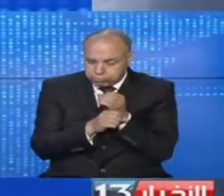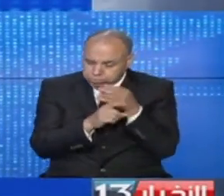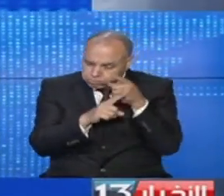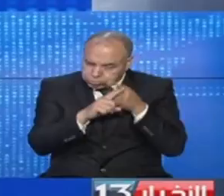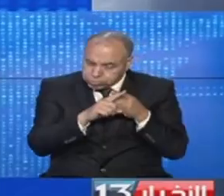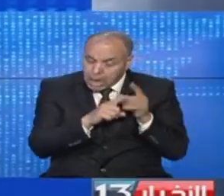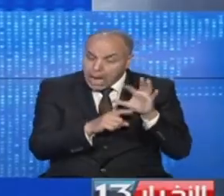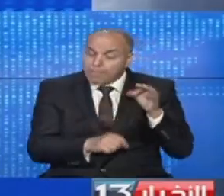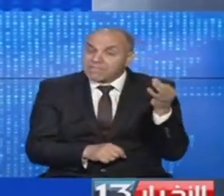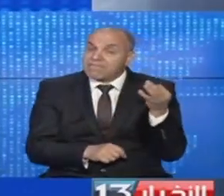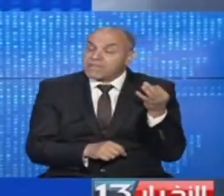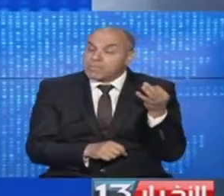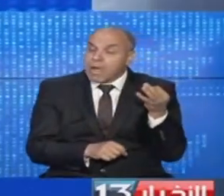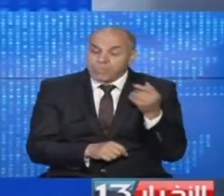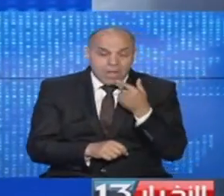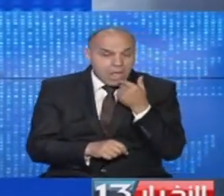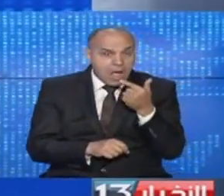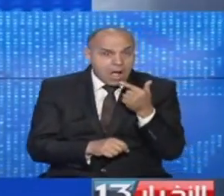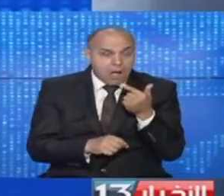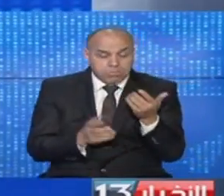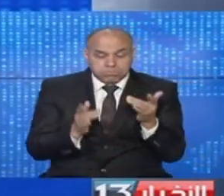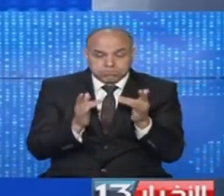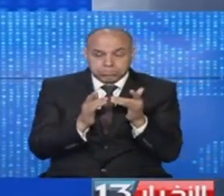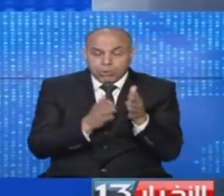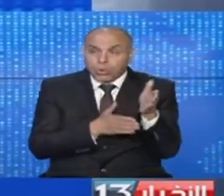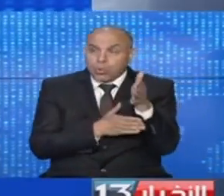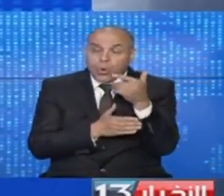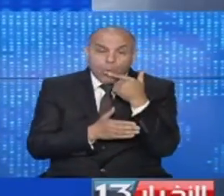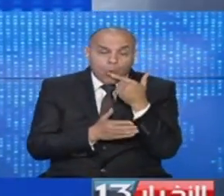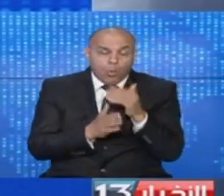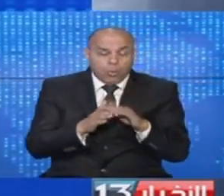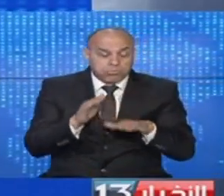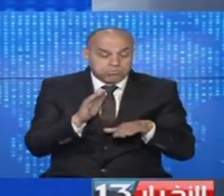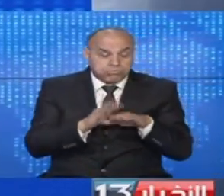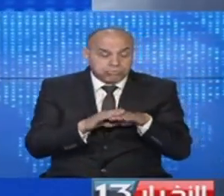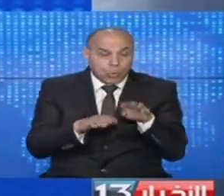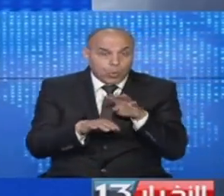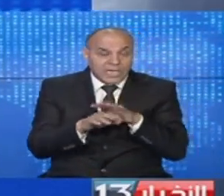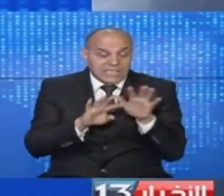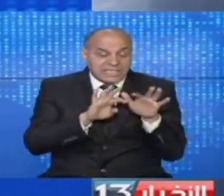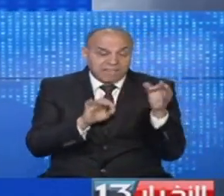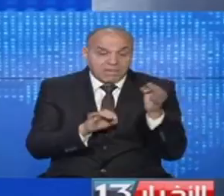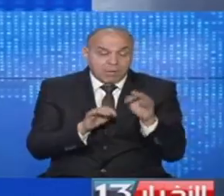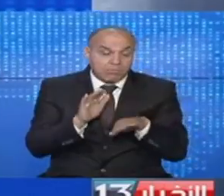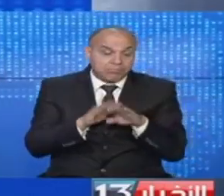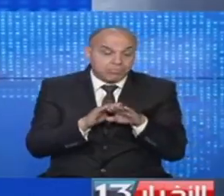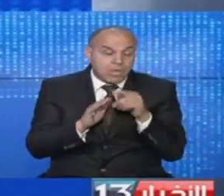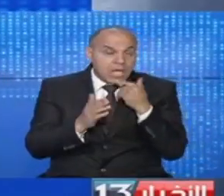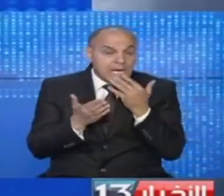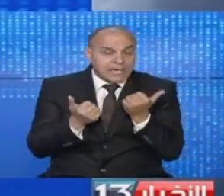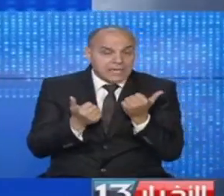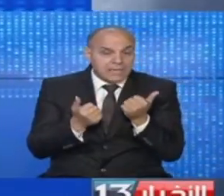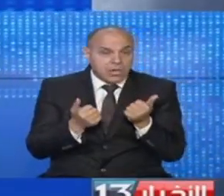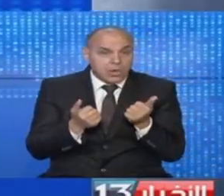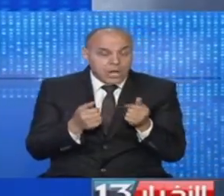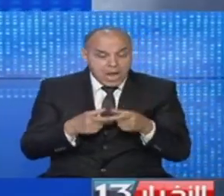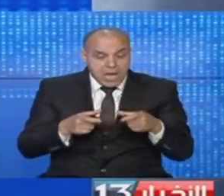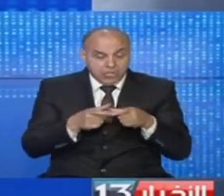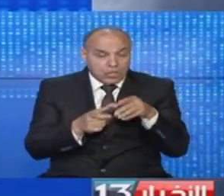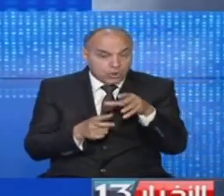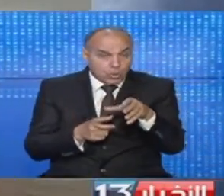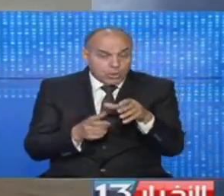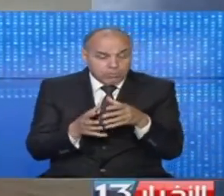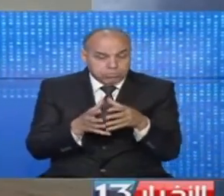الإيجابية 50% وطاقة استيعاب المؤسسات الصحية بالولاية 90%، ينتظر أن تعقد اللجنة